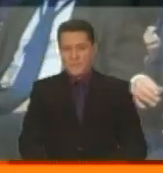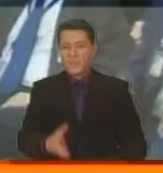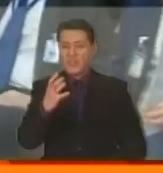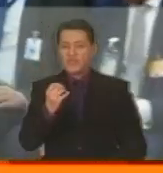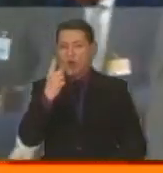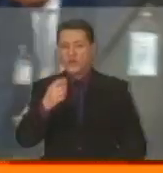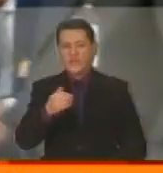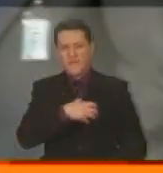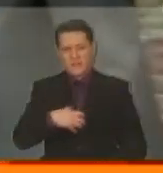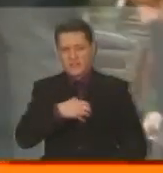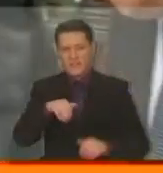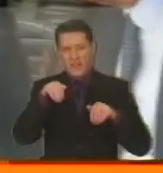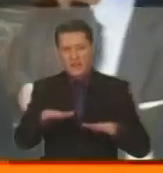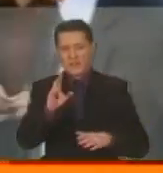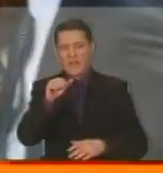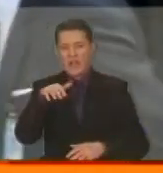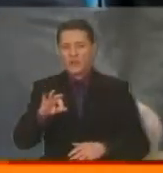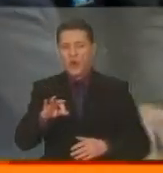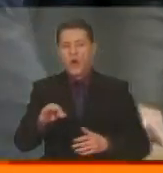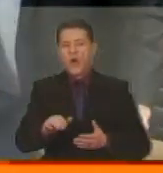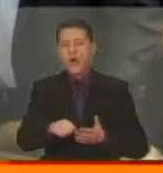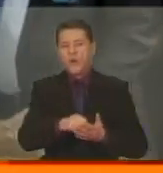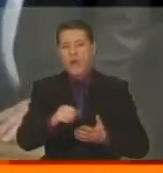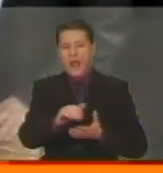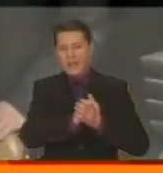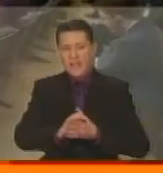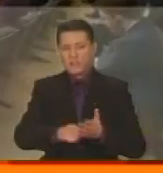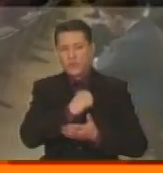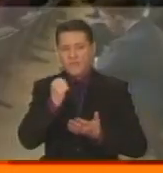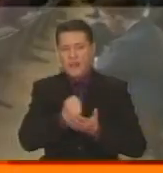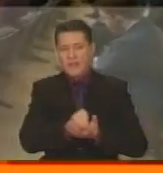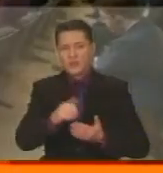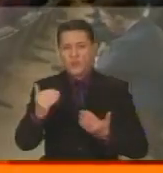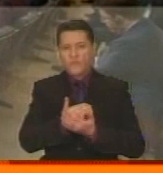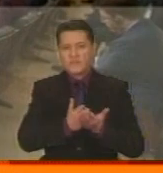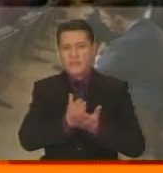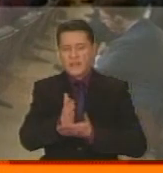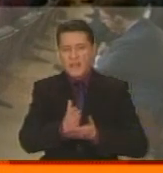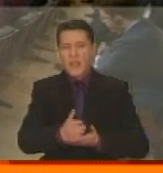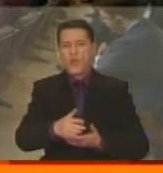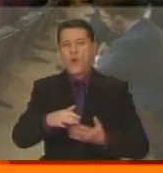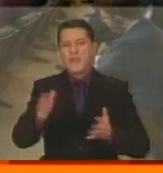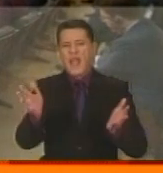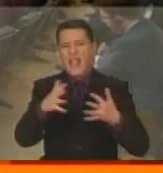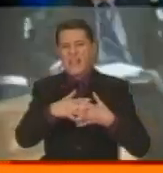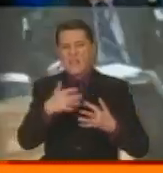одне важливе рішення НАТО. Альянс ухвалив нову стратегію, як протидіяти загрозам гібридної війни. Відтепер на